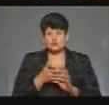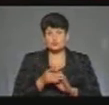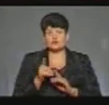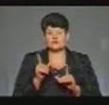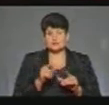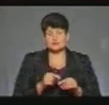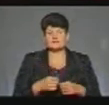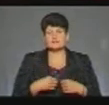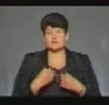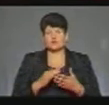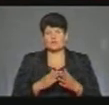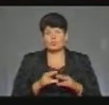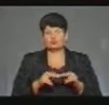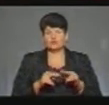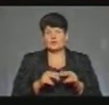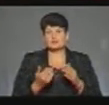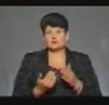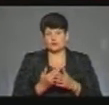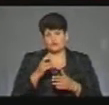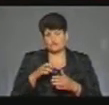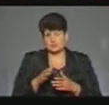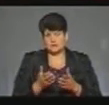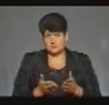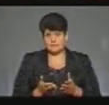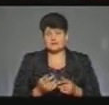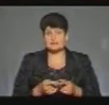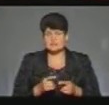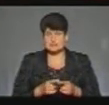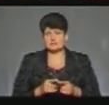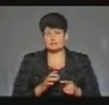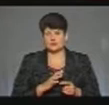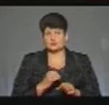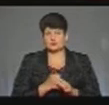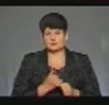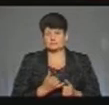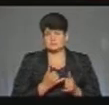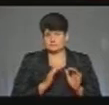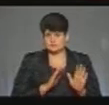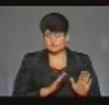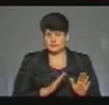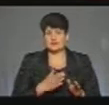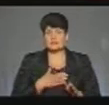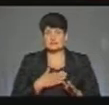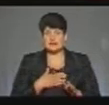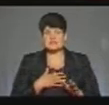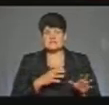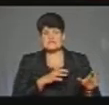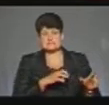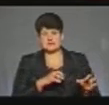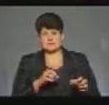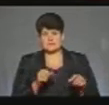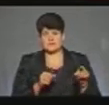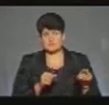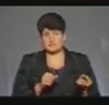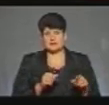страшні умови будувати ту нову державу, яка постала в сучасності. Це зробило благородно, це достойно поваги. Ось. Нас виривали з тих теренів, на яких